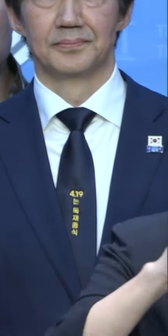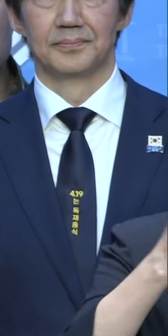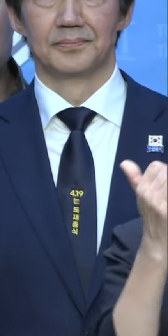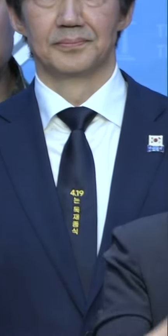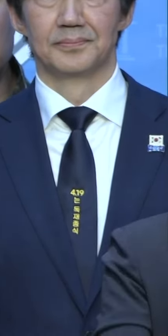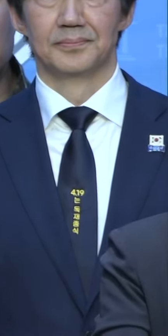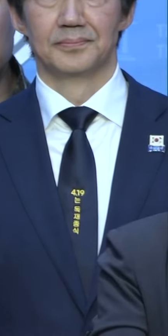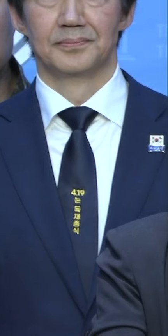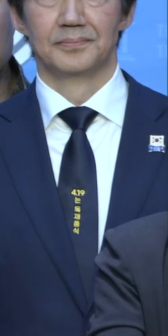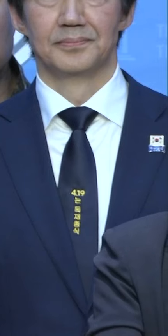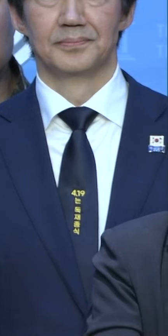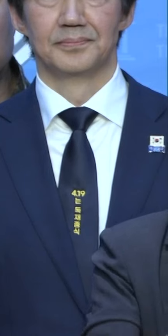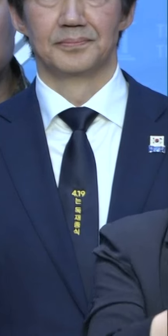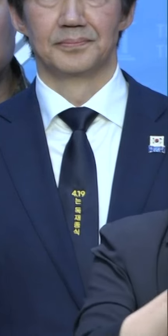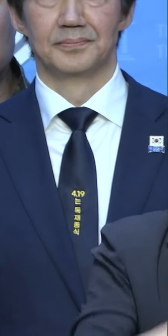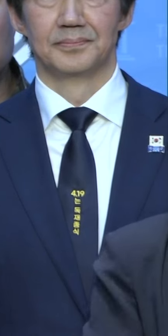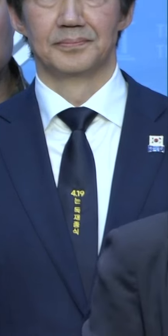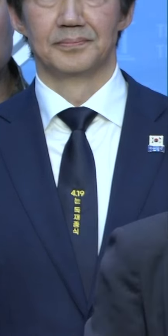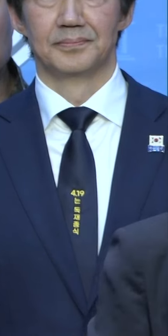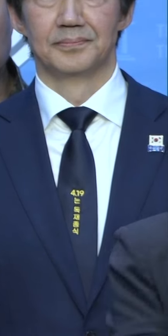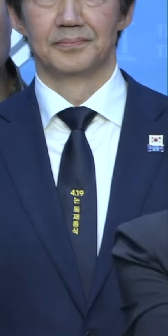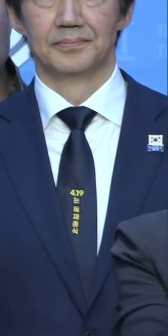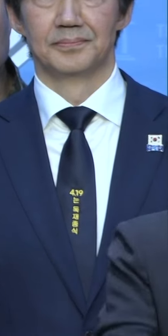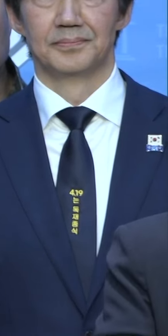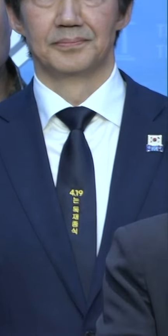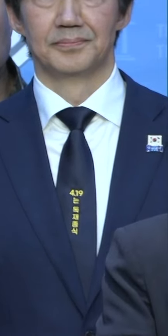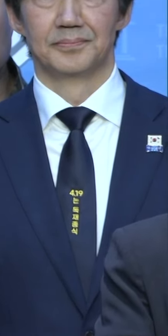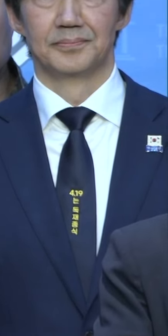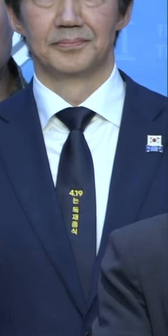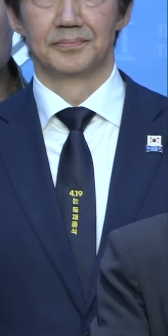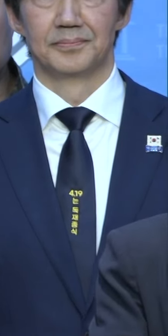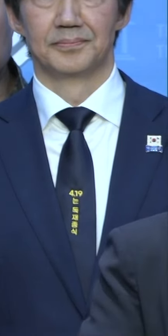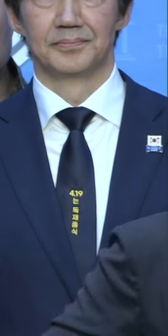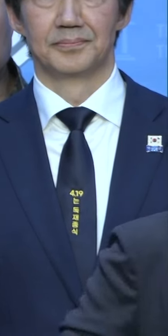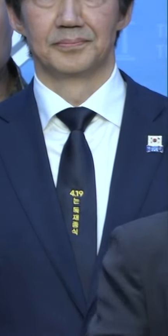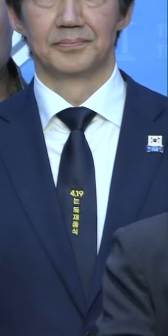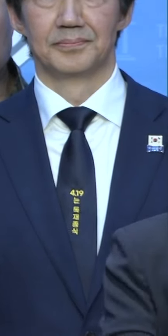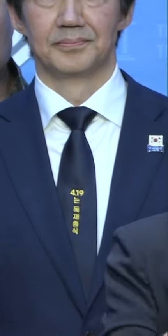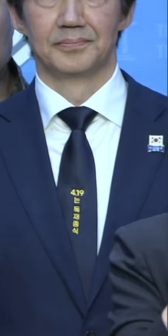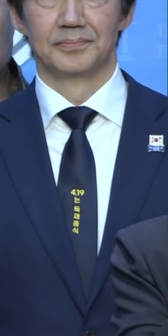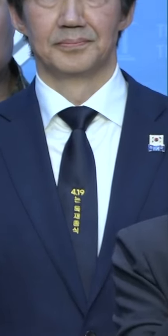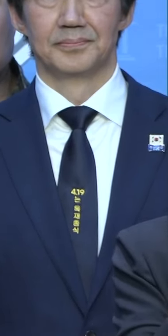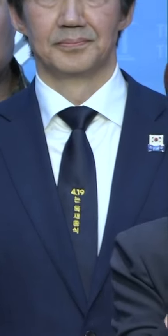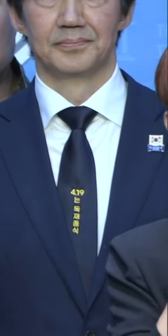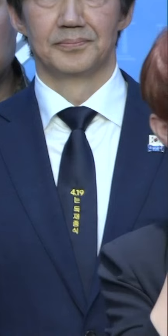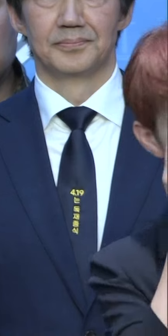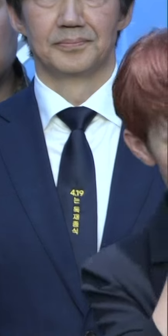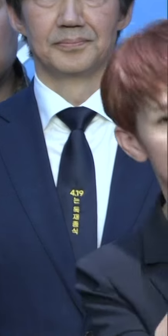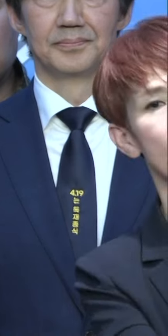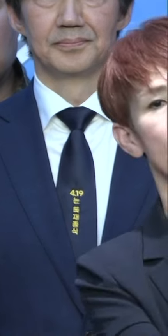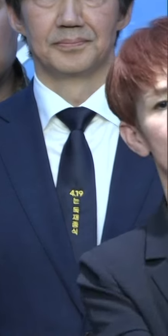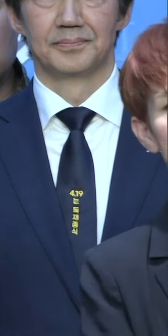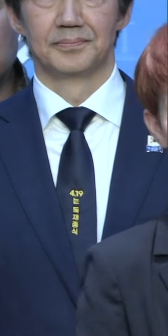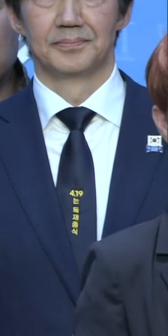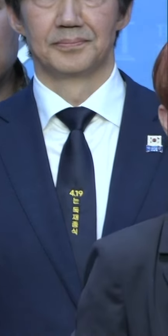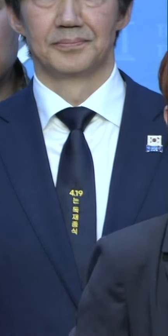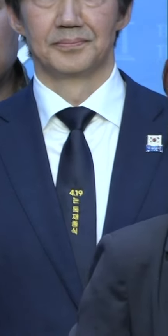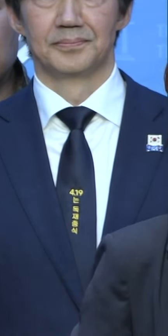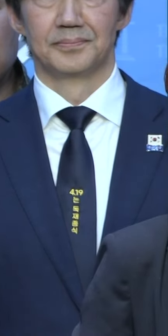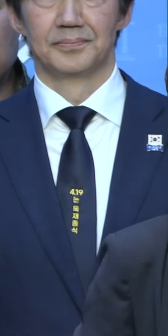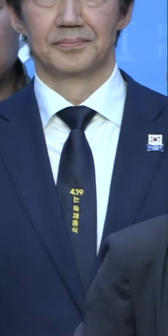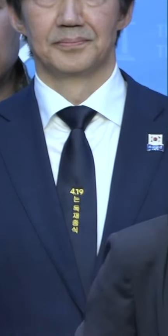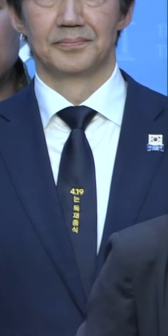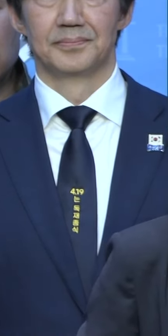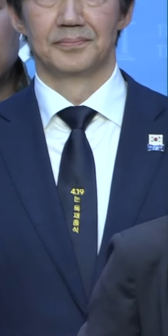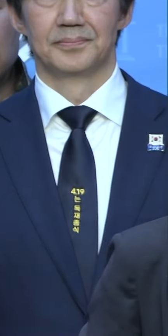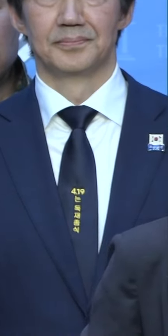그리고 그 21대 국회 내에서의 국민의 힘은 마지막까지도 용기 없는 모습으로 국민들에게 기억될 것입니다 저는